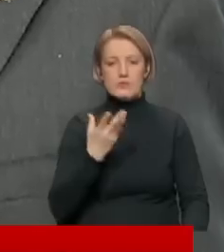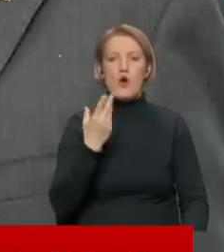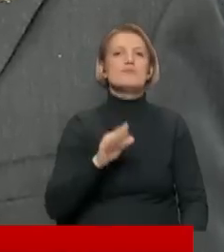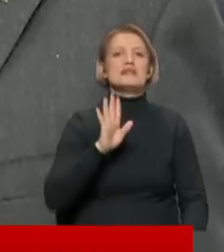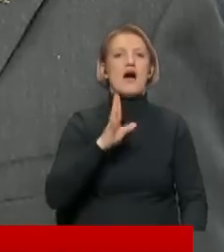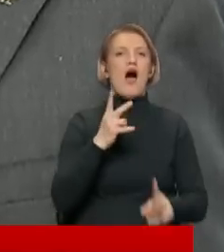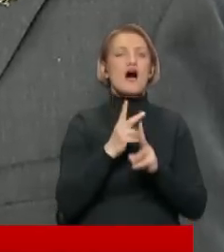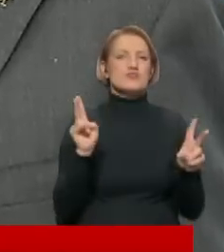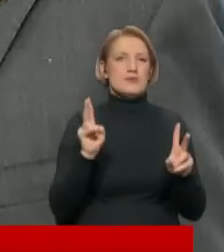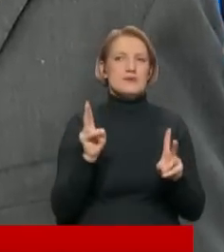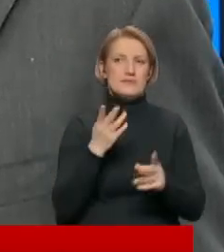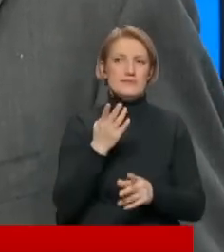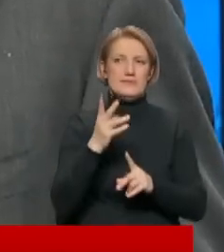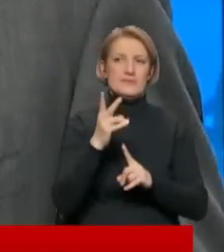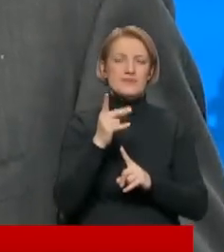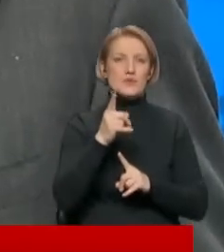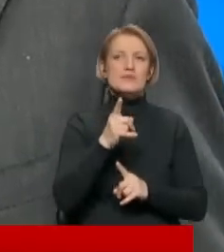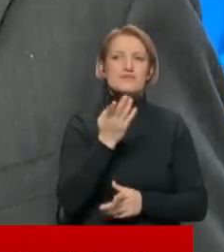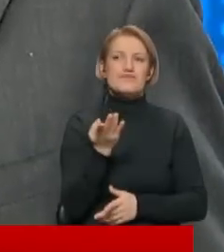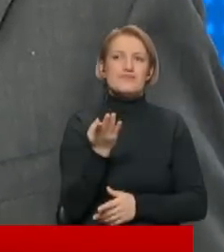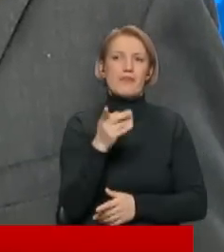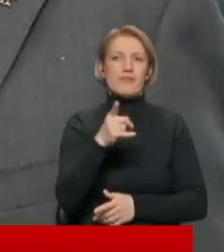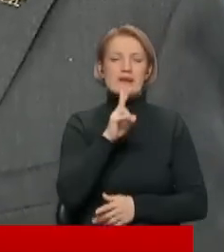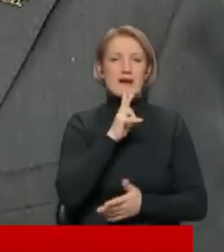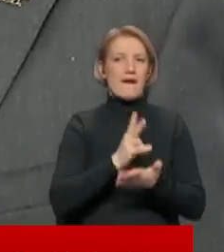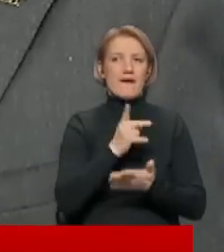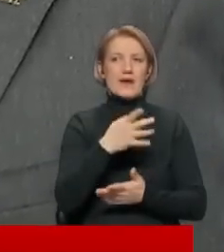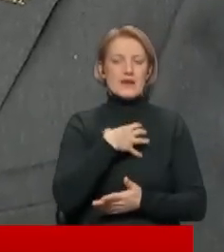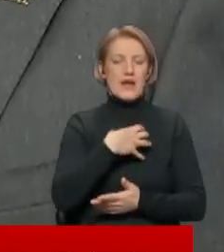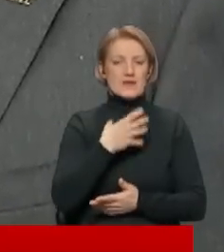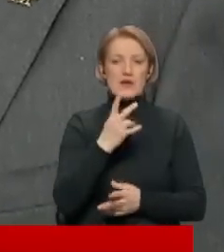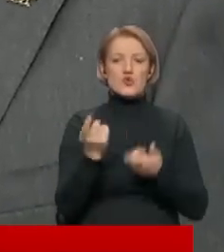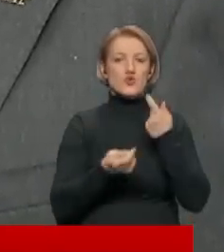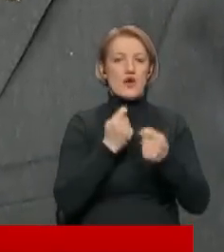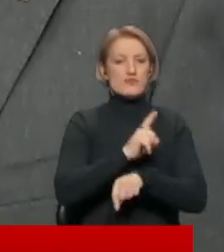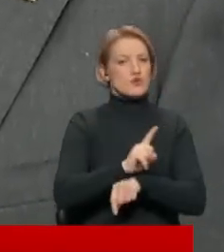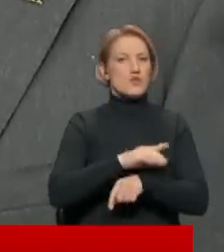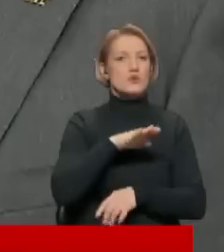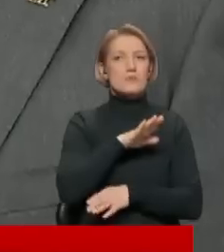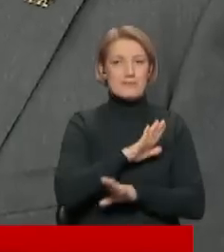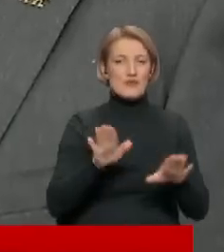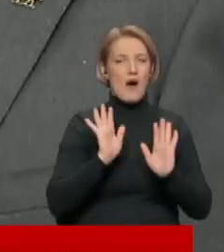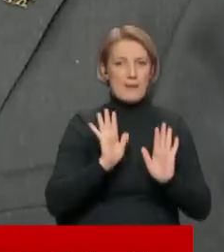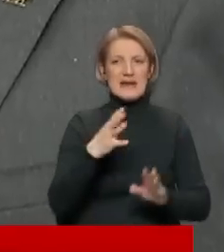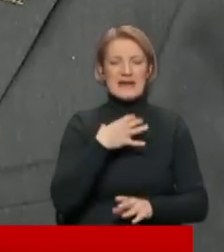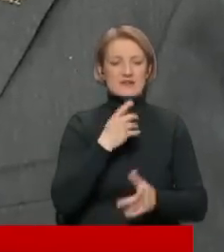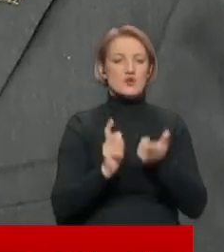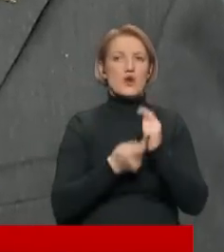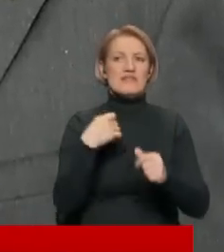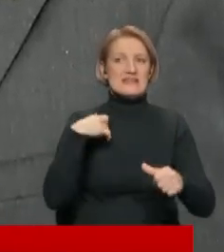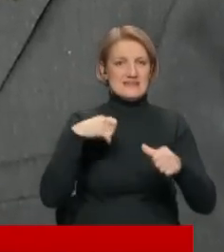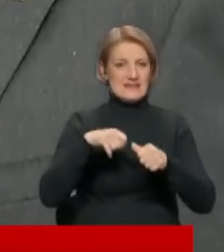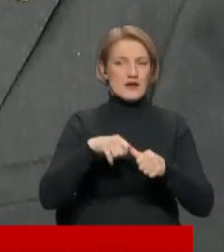açıklamalarda zaten ihsas Rey hükmünde kendisinde görev süresi doluyor Ama ben kendisini zaten görevini